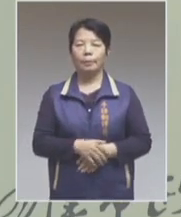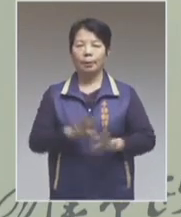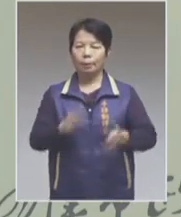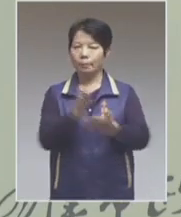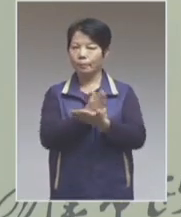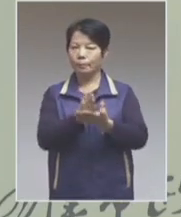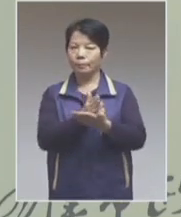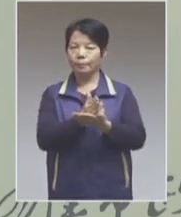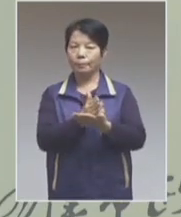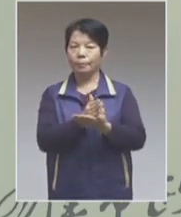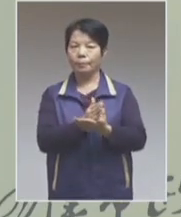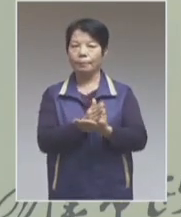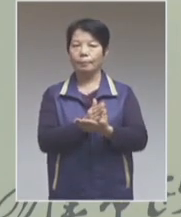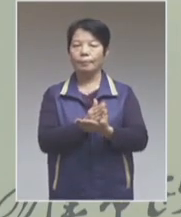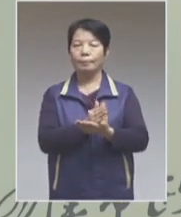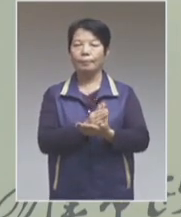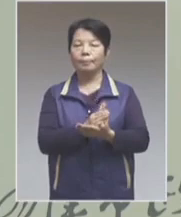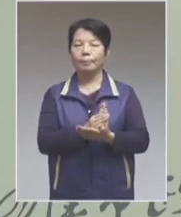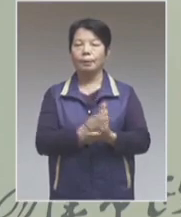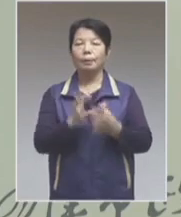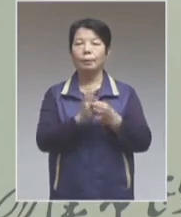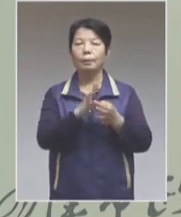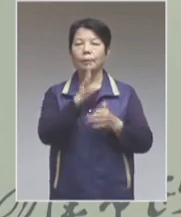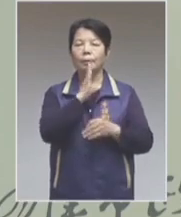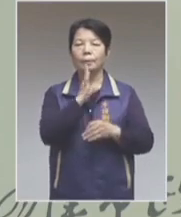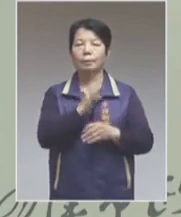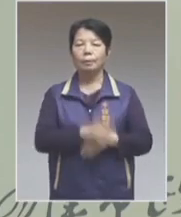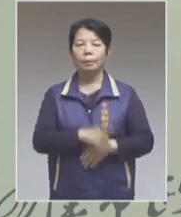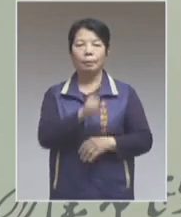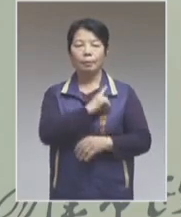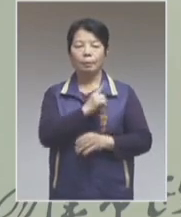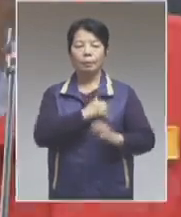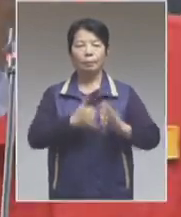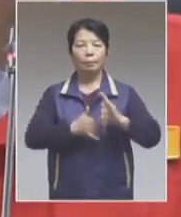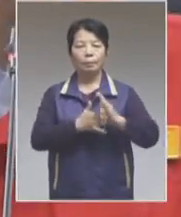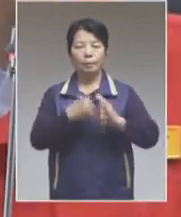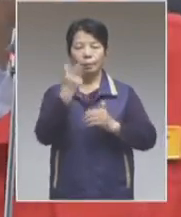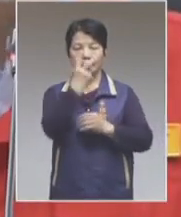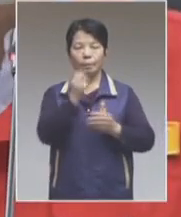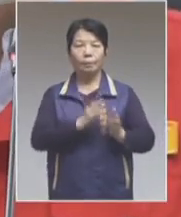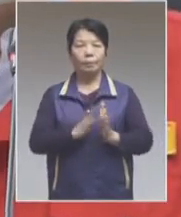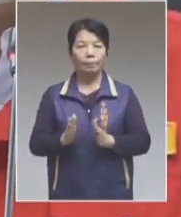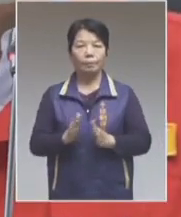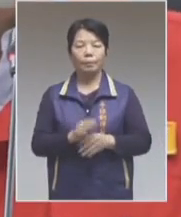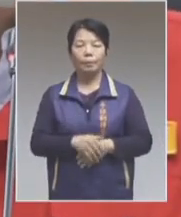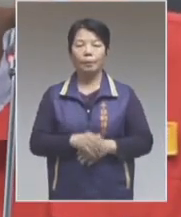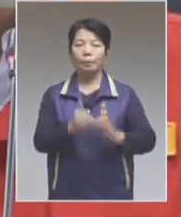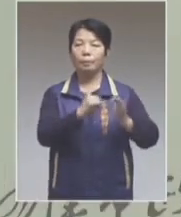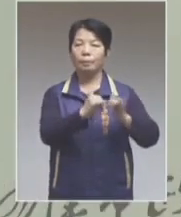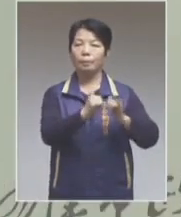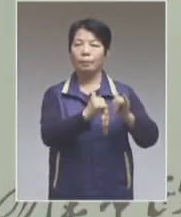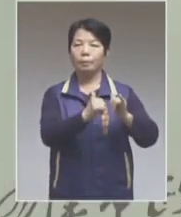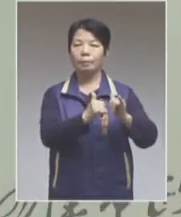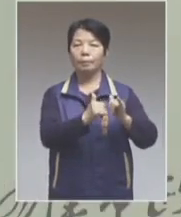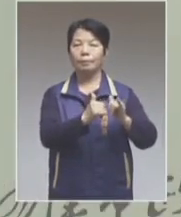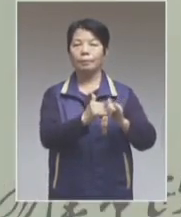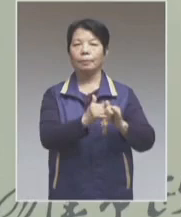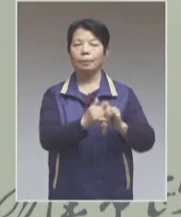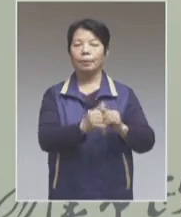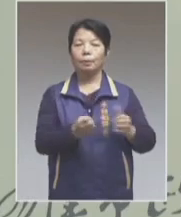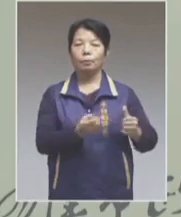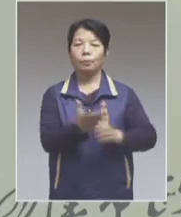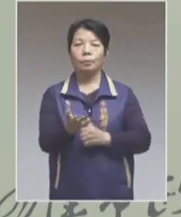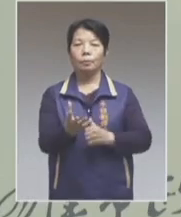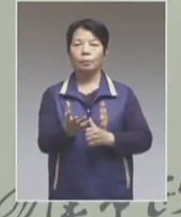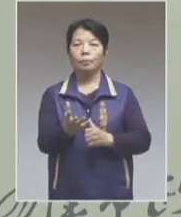断因为他是在自主健康管理的期间，好、哦，所以他社区的传播的风